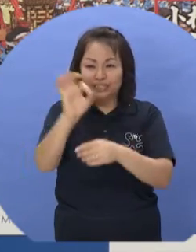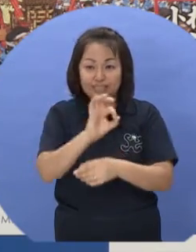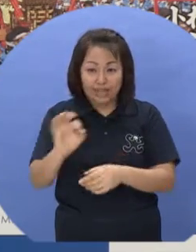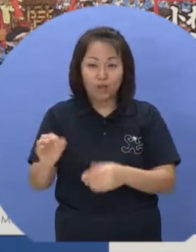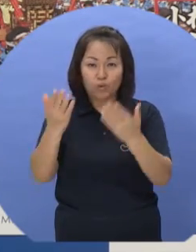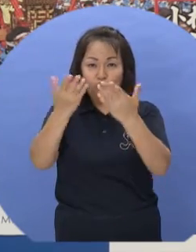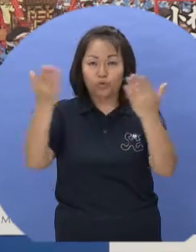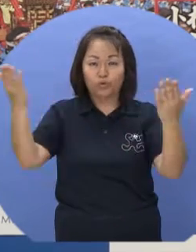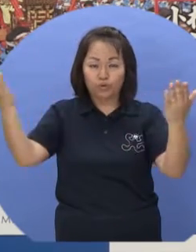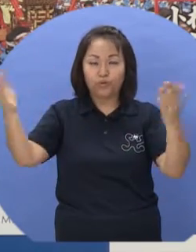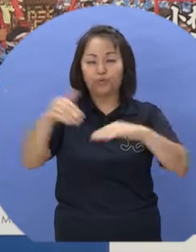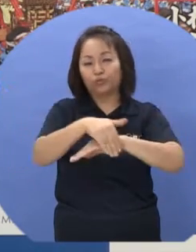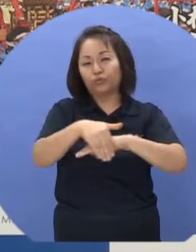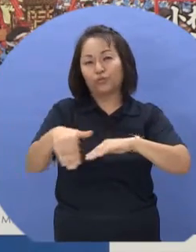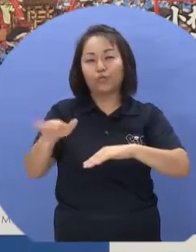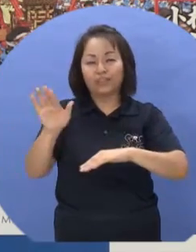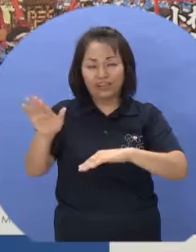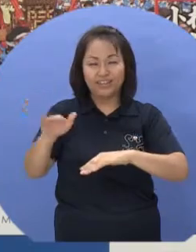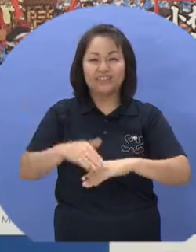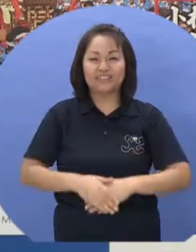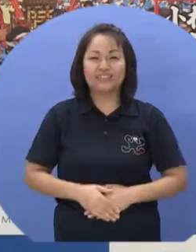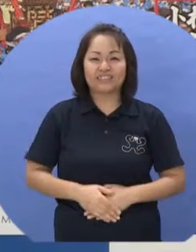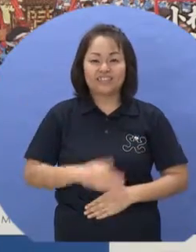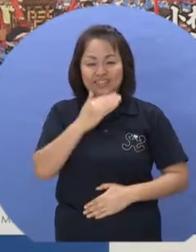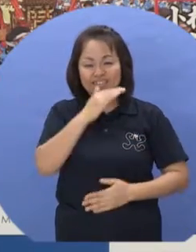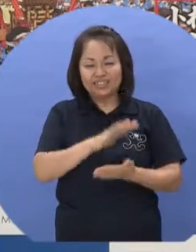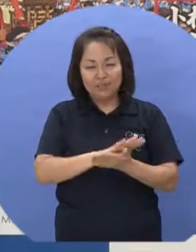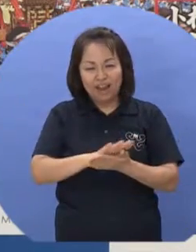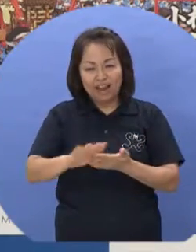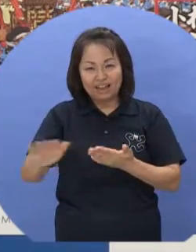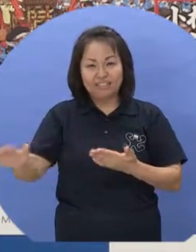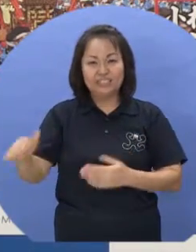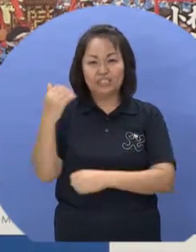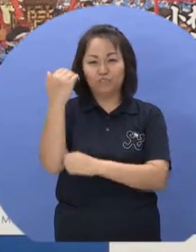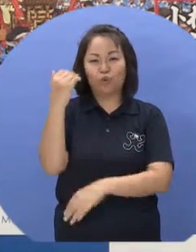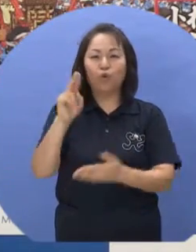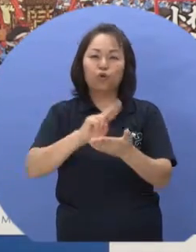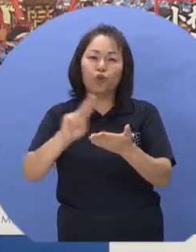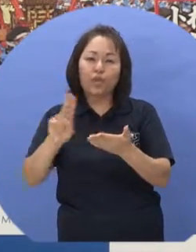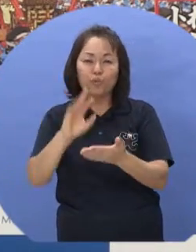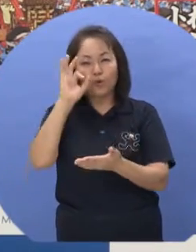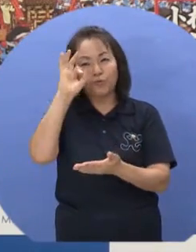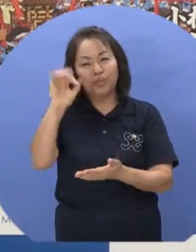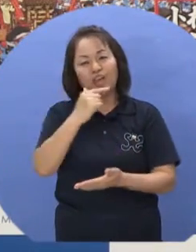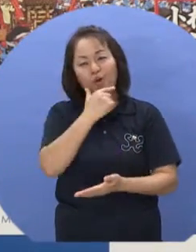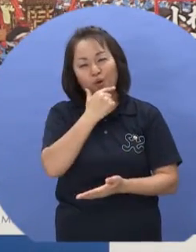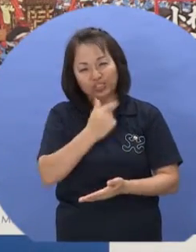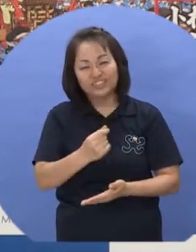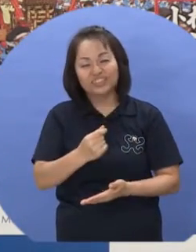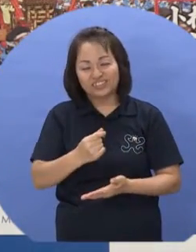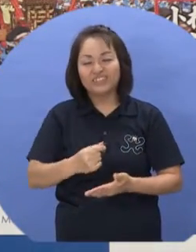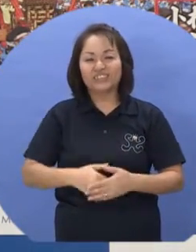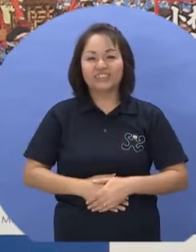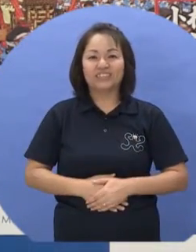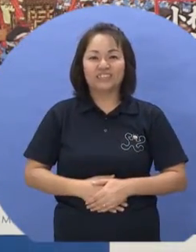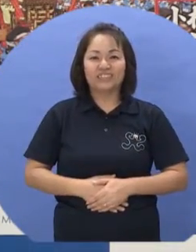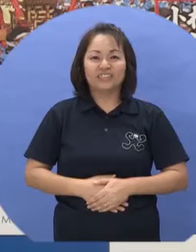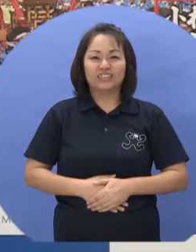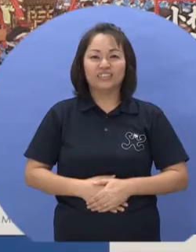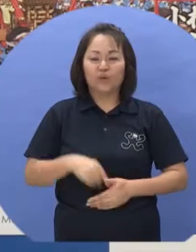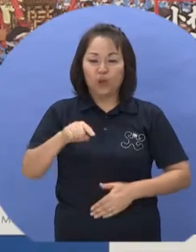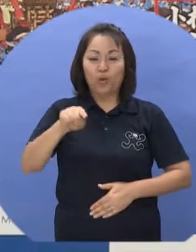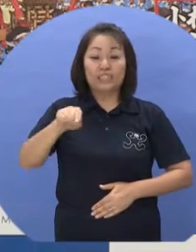ういった機会にですね、貴重な絵本の原画も見ていただければありがたいかなというふうに思っておりますし、こうした機会を通